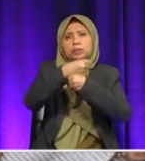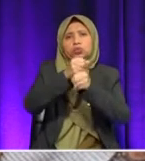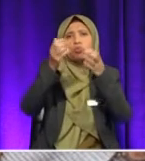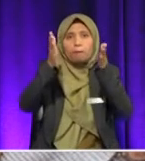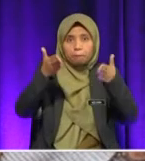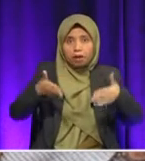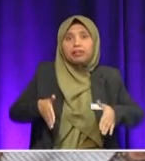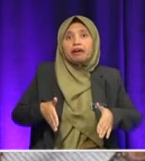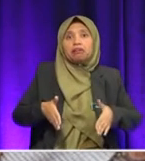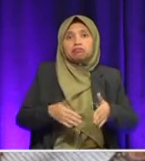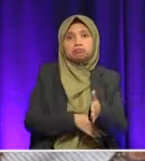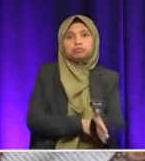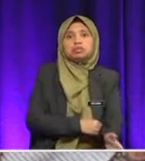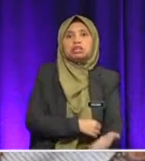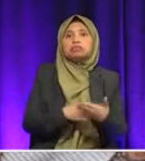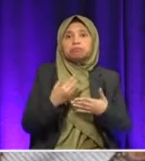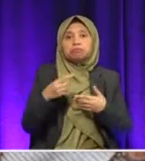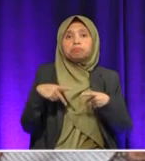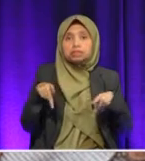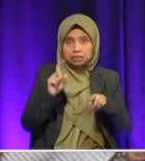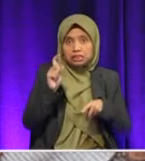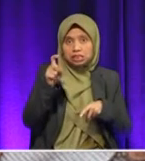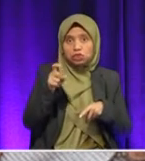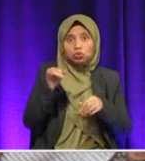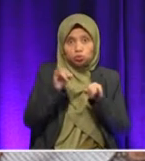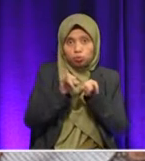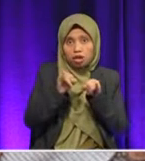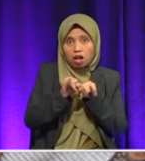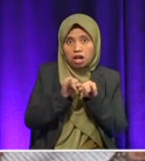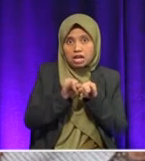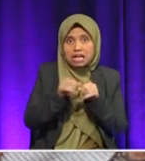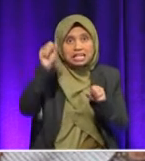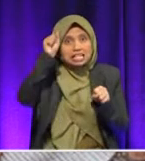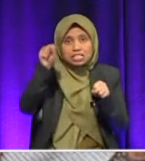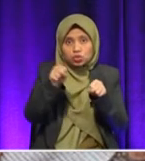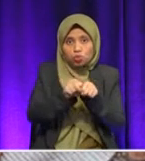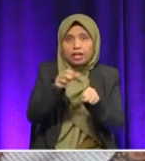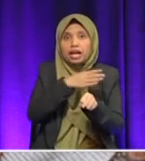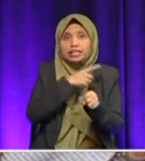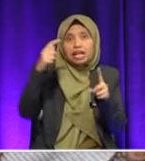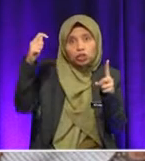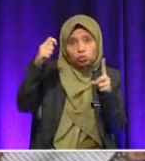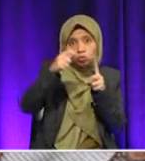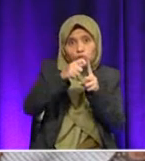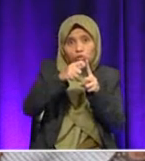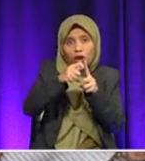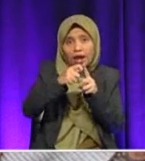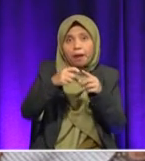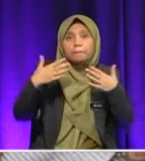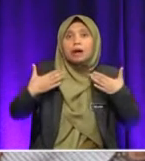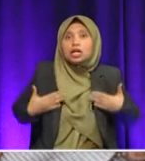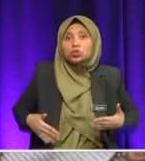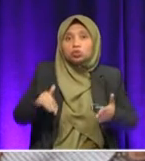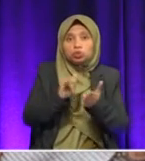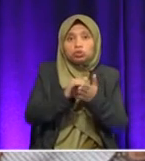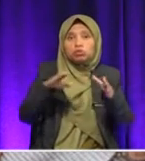Oke kemudian kita perlu juga mempertimbangkan kesesuaian dan juga tujuan pakai itu dibuat tempat Kemenag